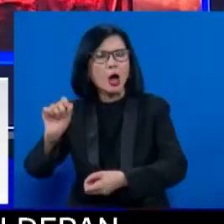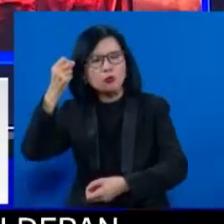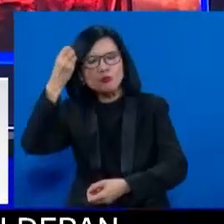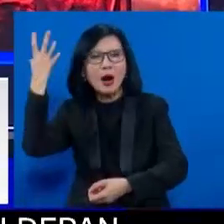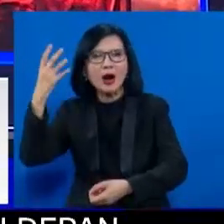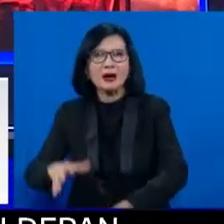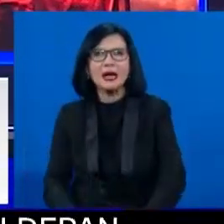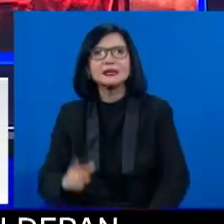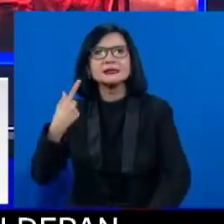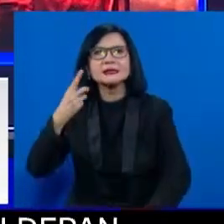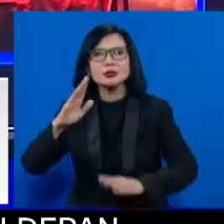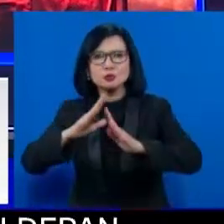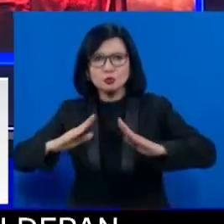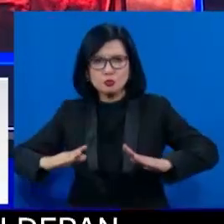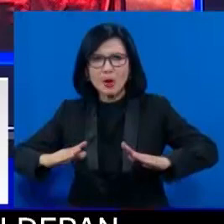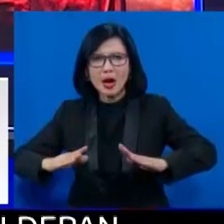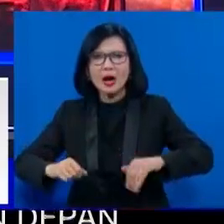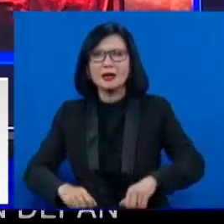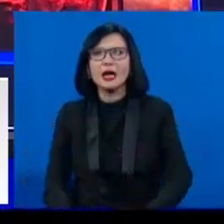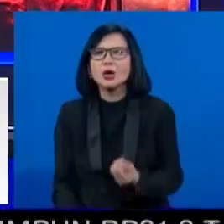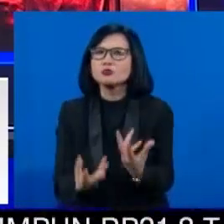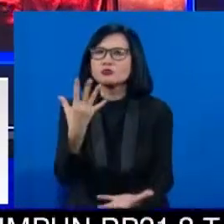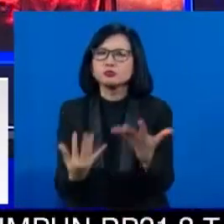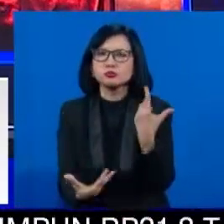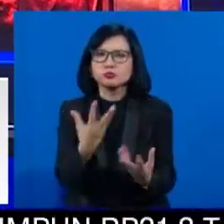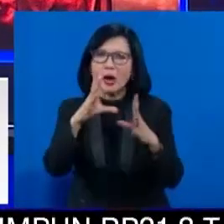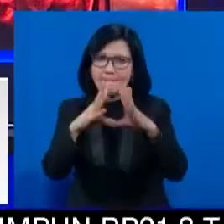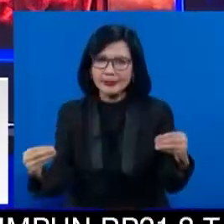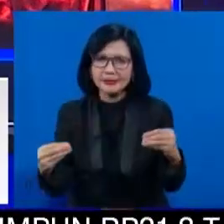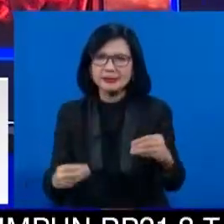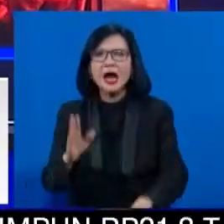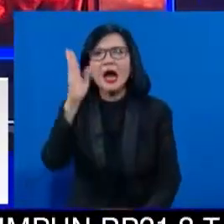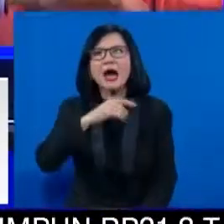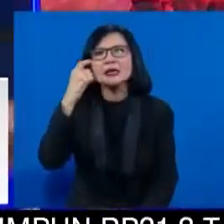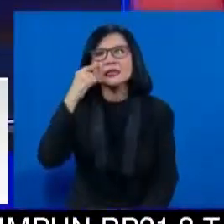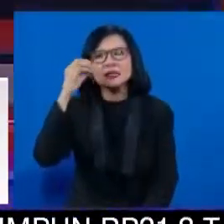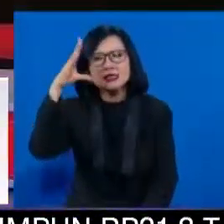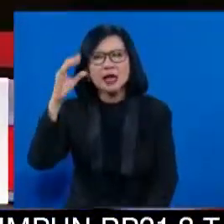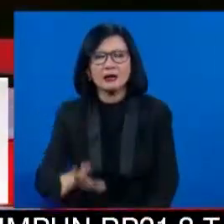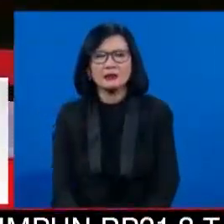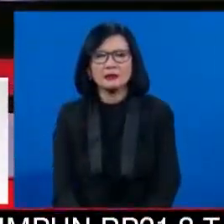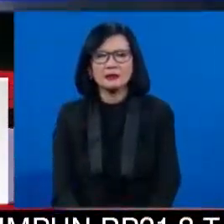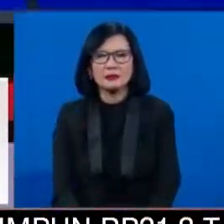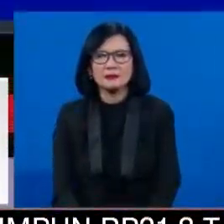Gedong Pasar Rebo, Jakarta Timur hangus terbakar pada Selasa siang.